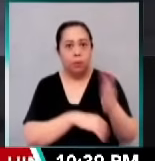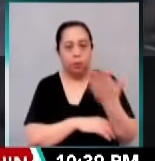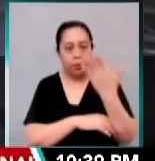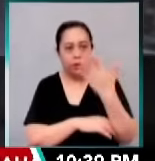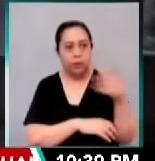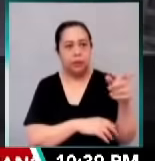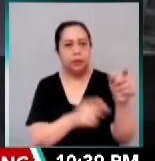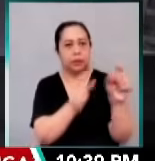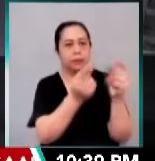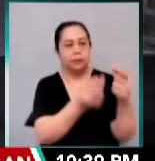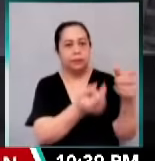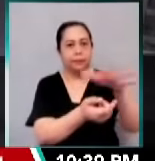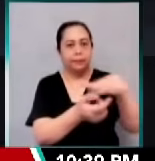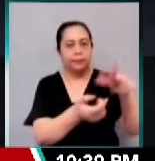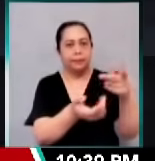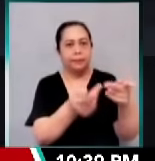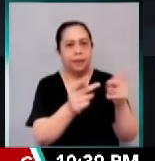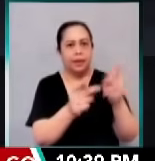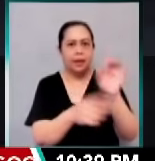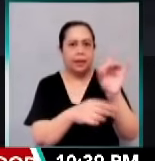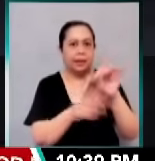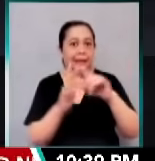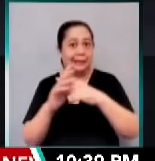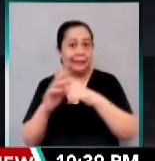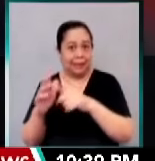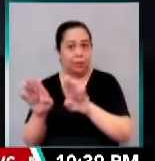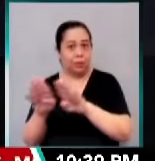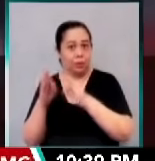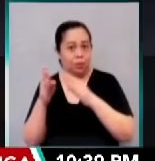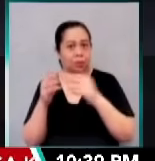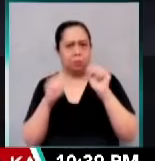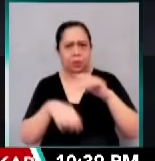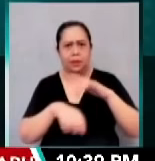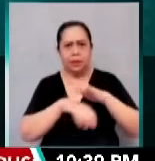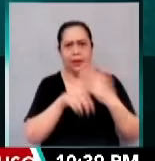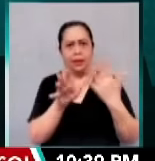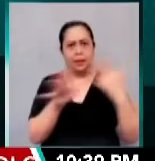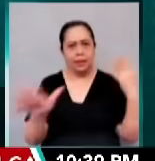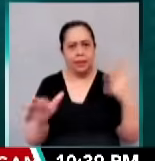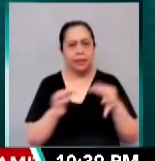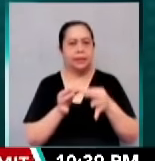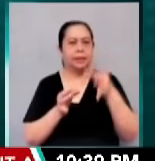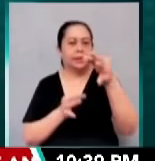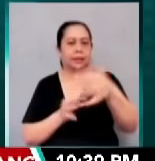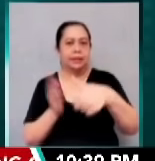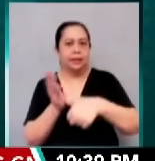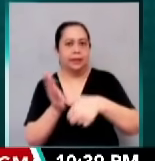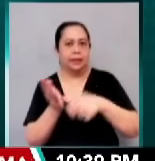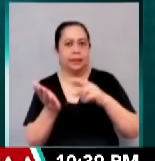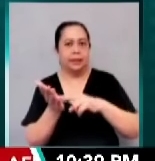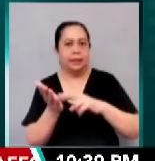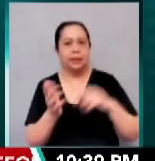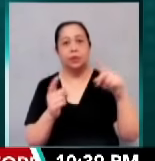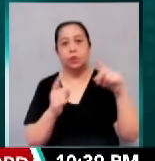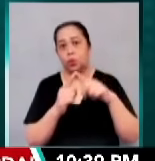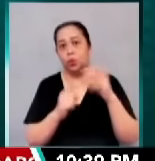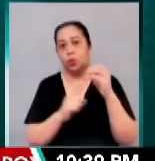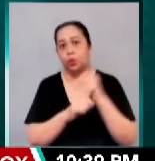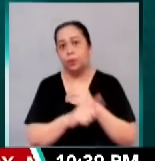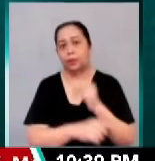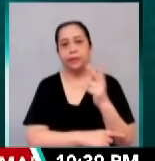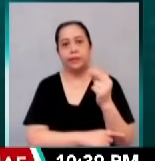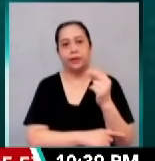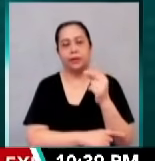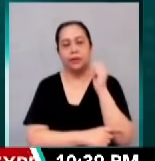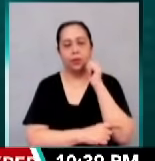kahit alas 8 pa ang simula ng pagpaparehistro. Extended ang voter registration hanggang October 30. Tuwing weekdays lamang